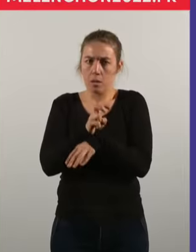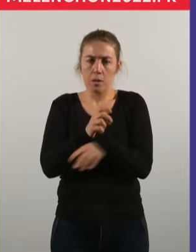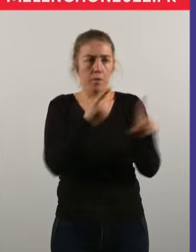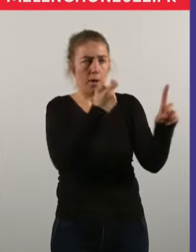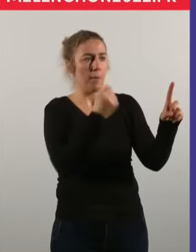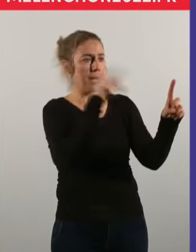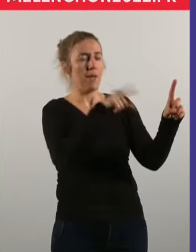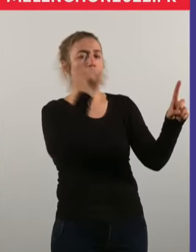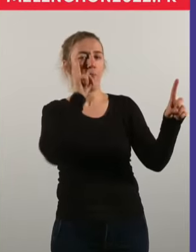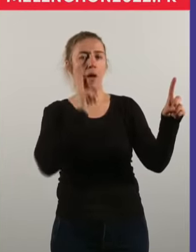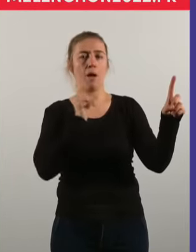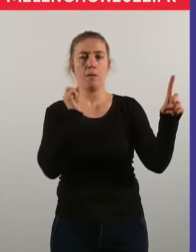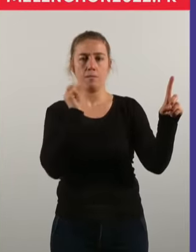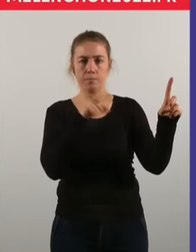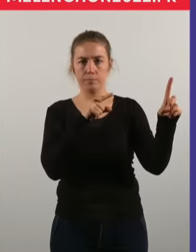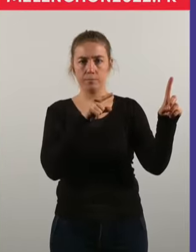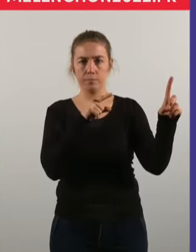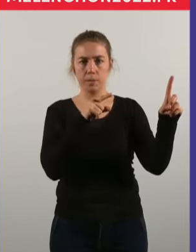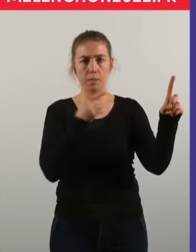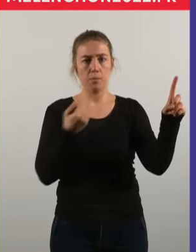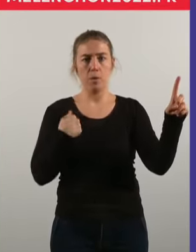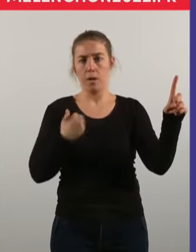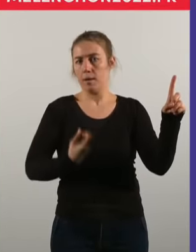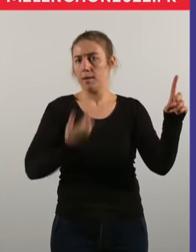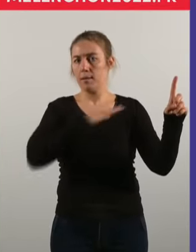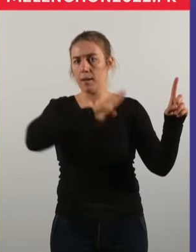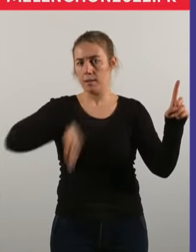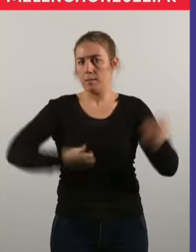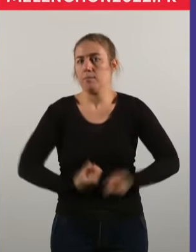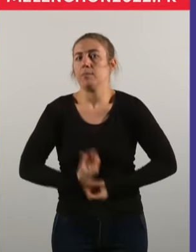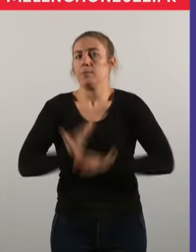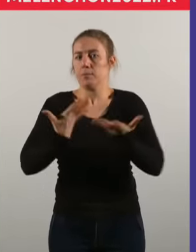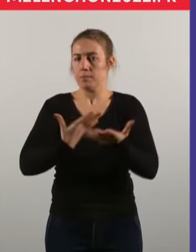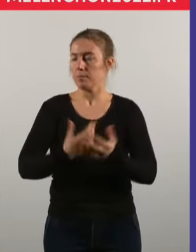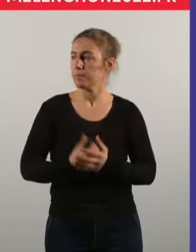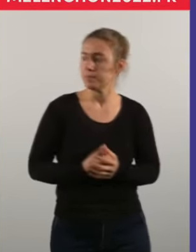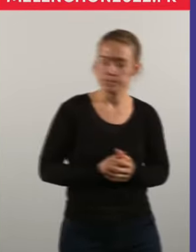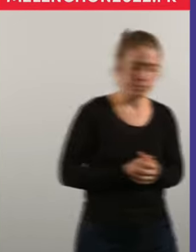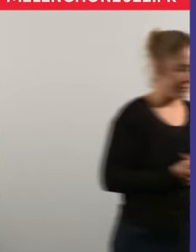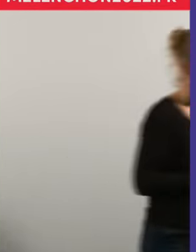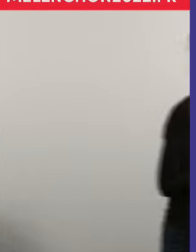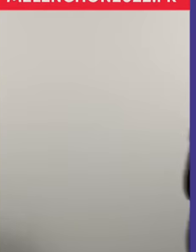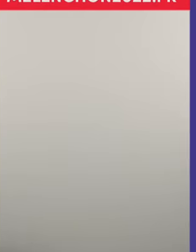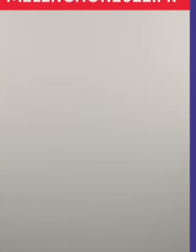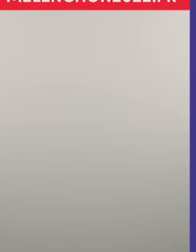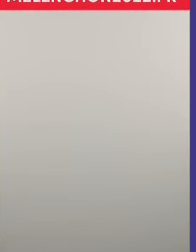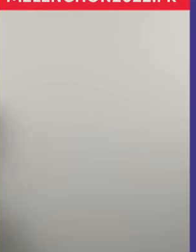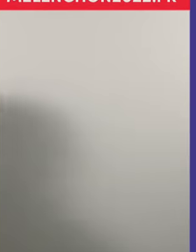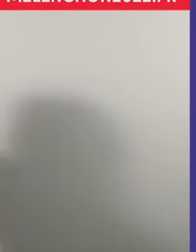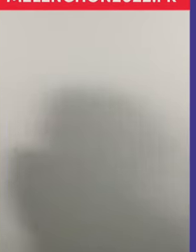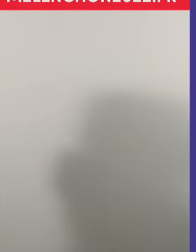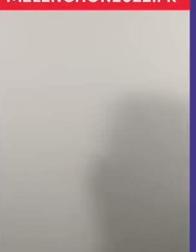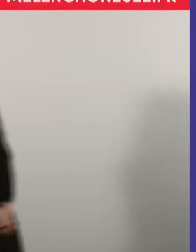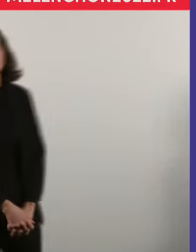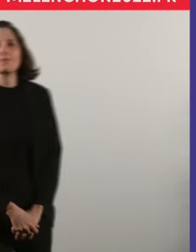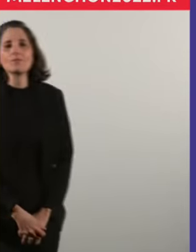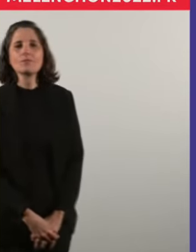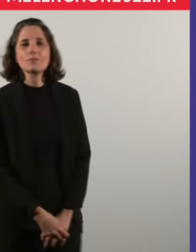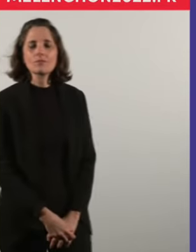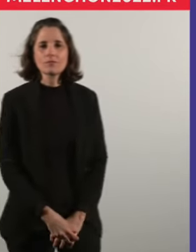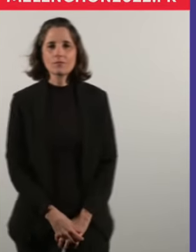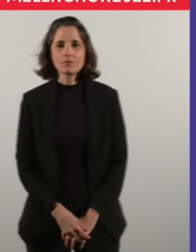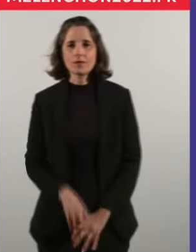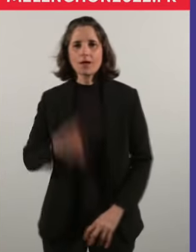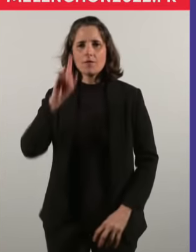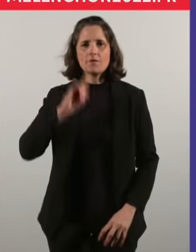femme-là. Et c'est avec ça que je finis. Chacun, dit Louise Michel, chacun cherche